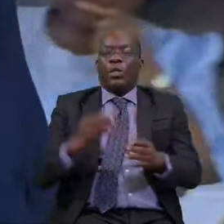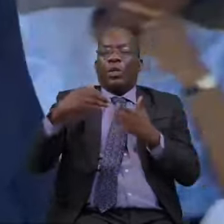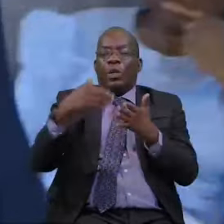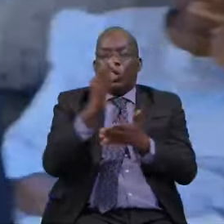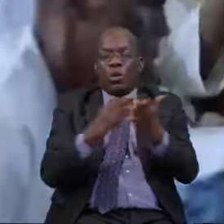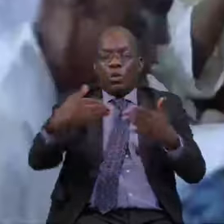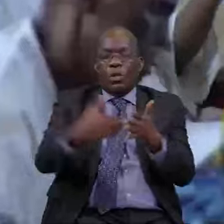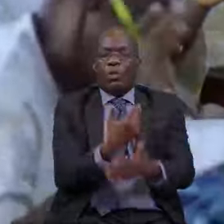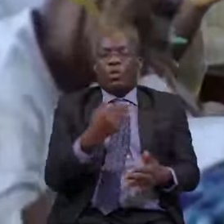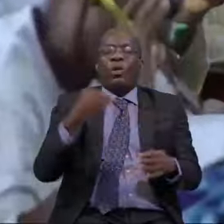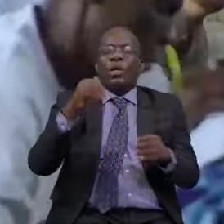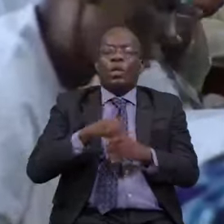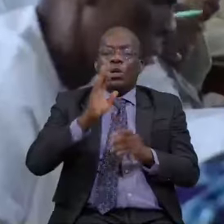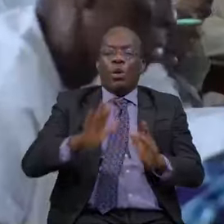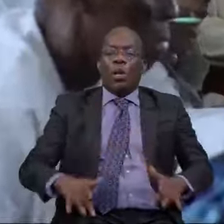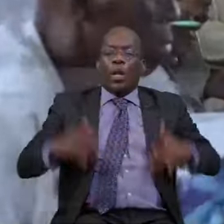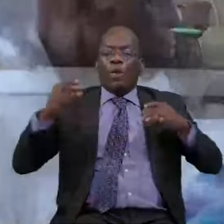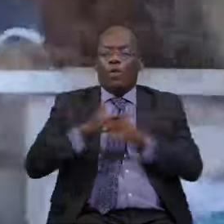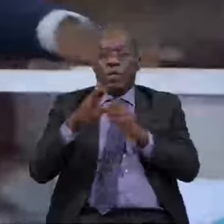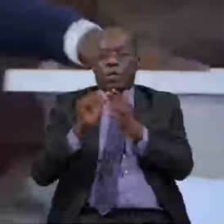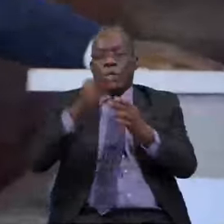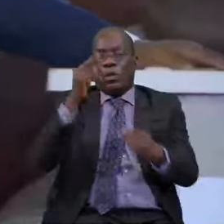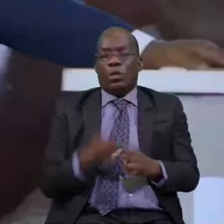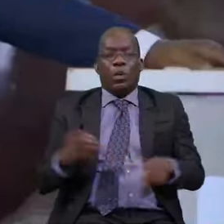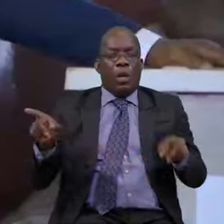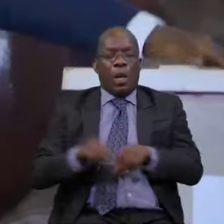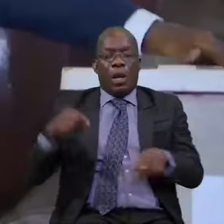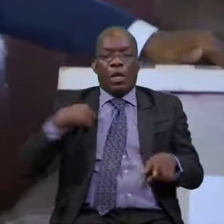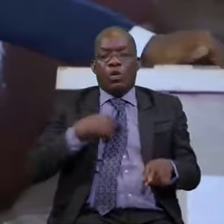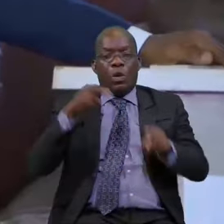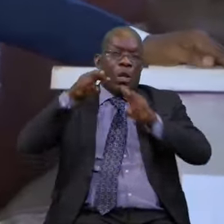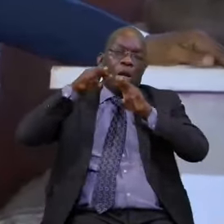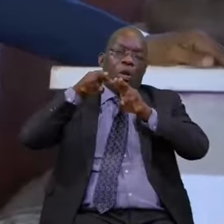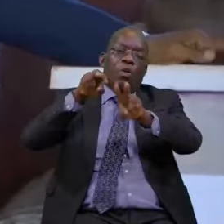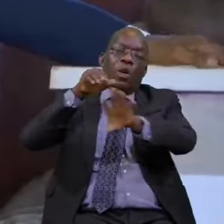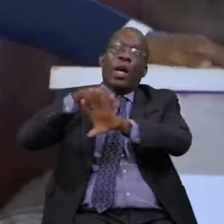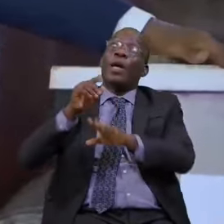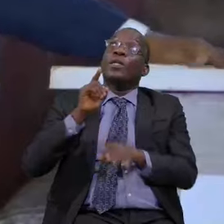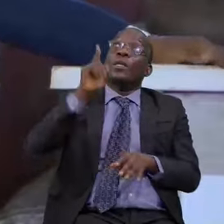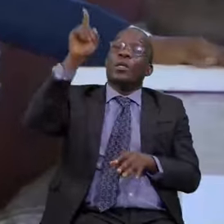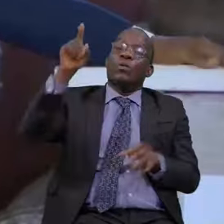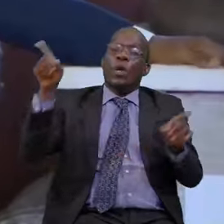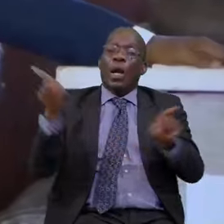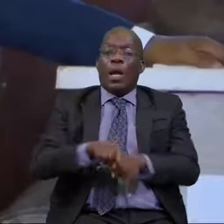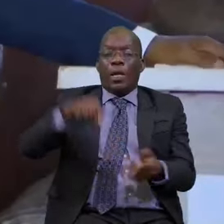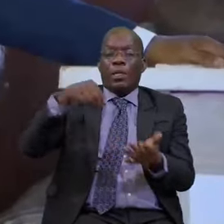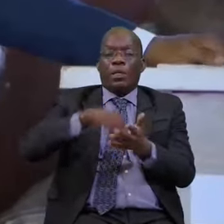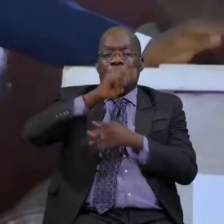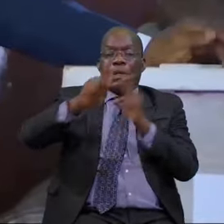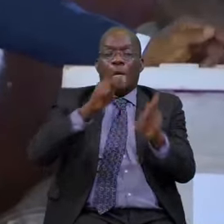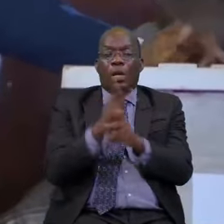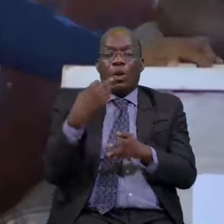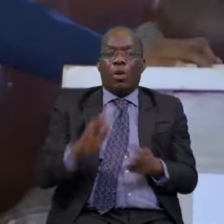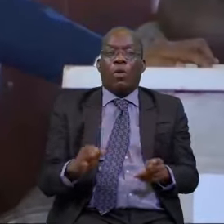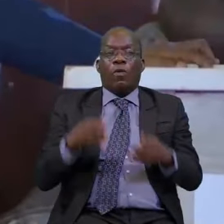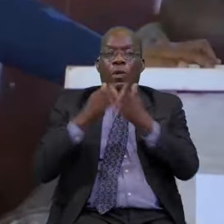recrée et quelque chose qui va vous racheter au nom de Jésus-Christ. Comme on le voit, comme étant ce